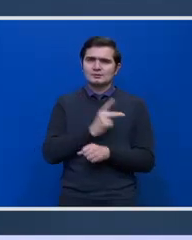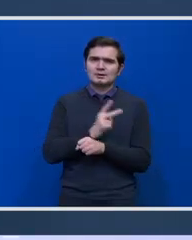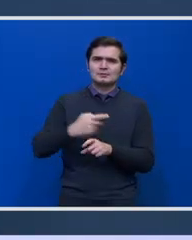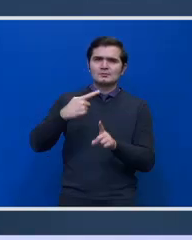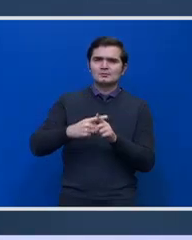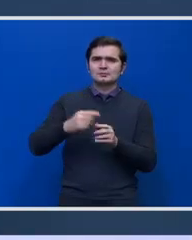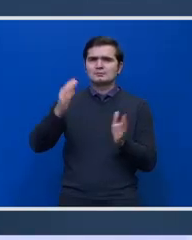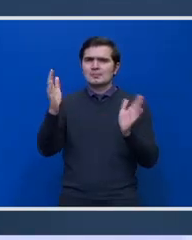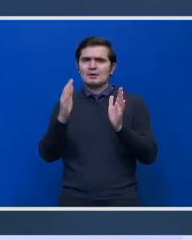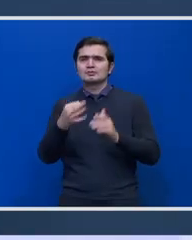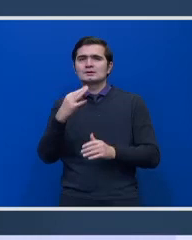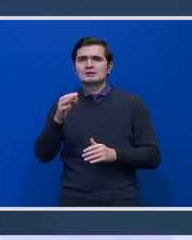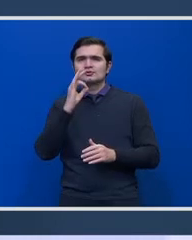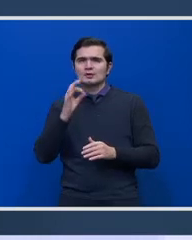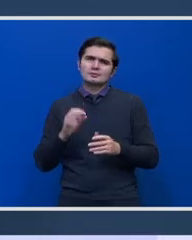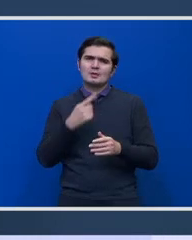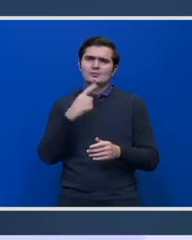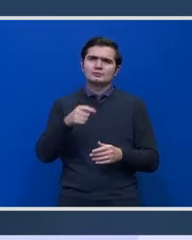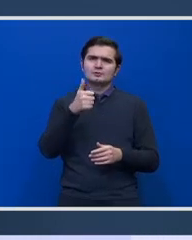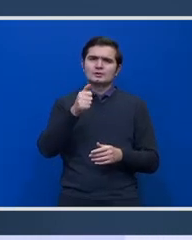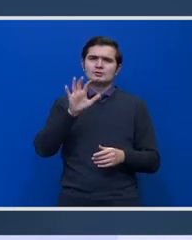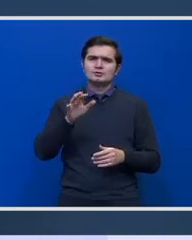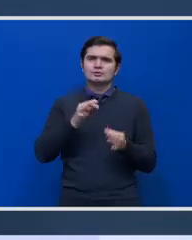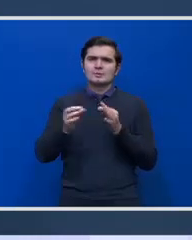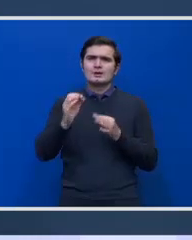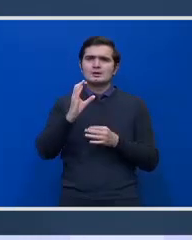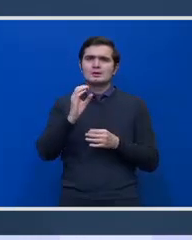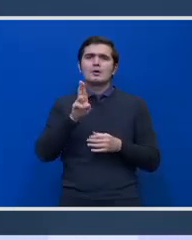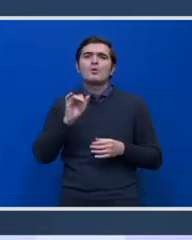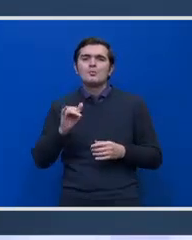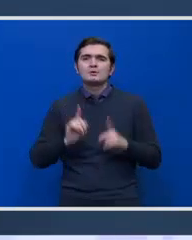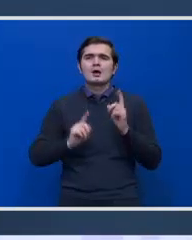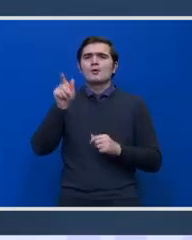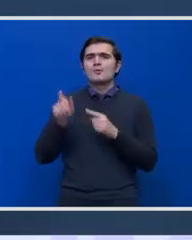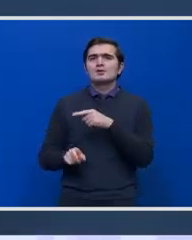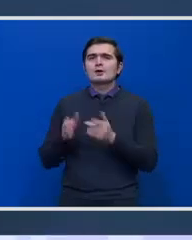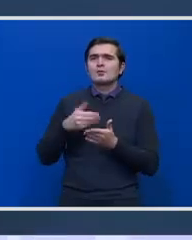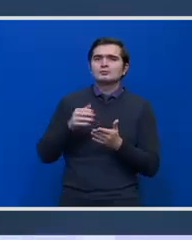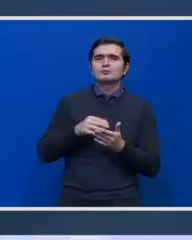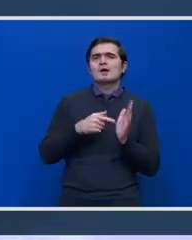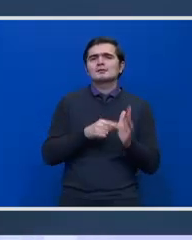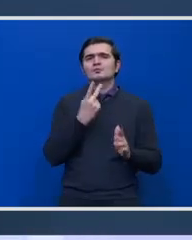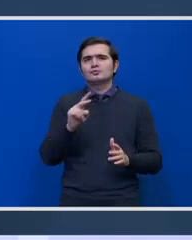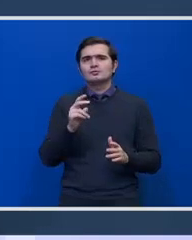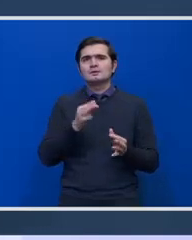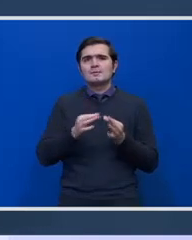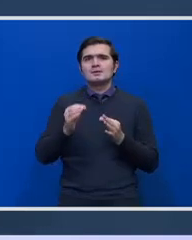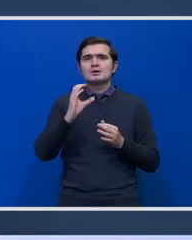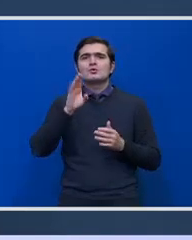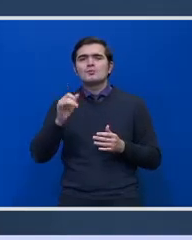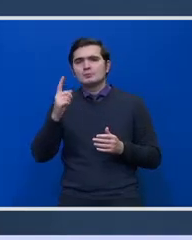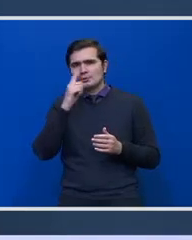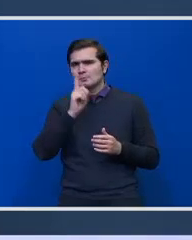de 10%, adică undeva la 165 de metri cubi ajungea. Adică dacă o persoană a consumat 200 de metri cubi în noiembrie,